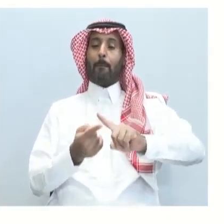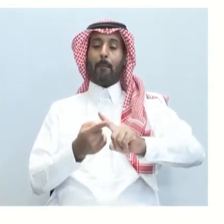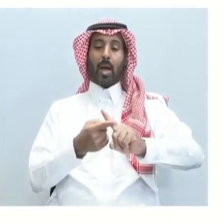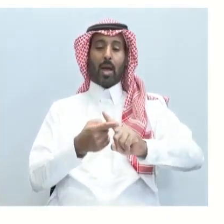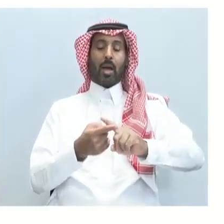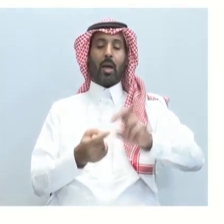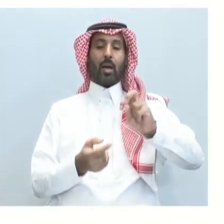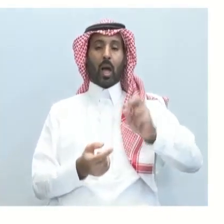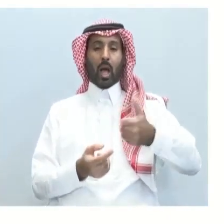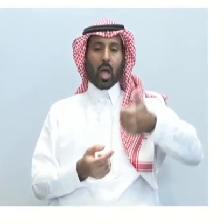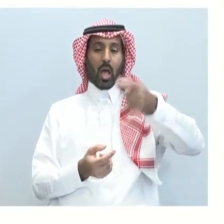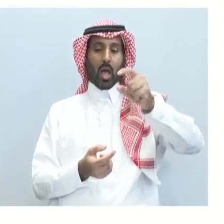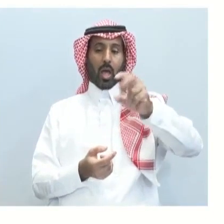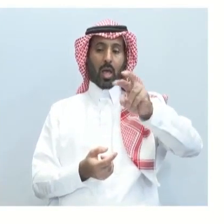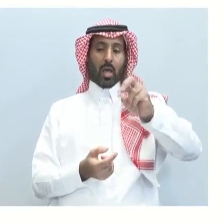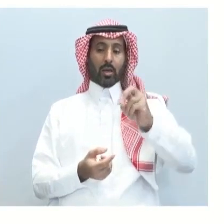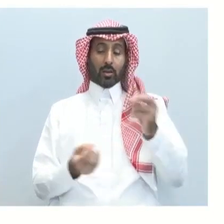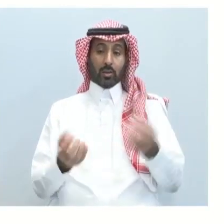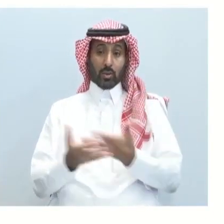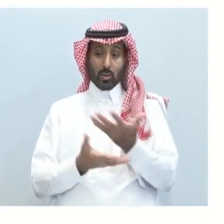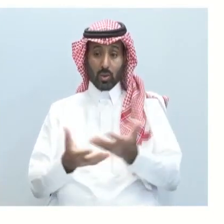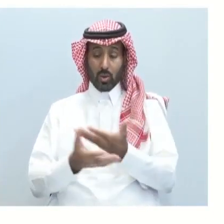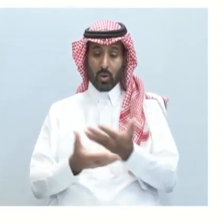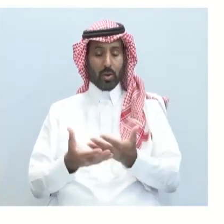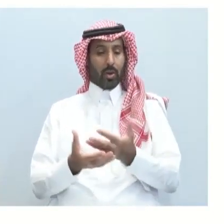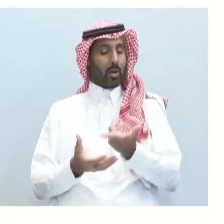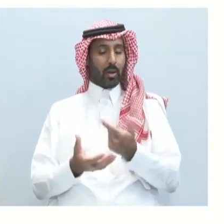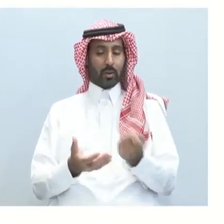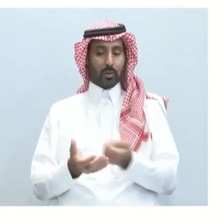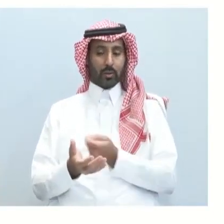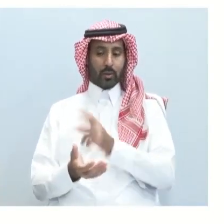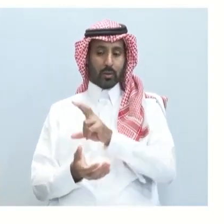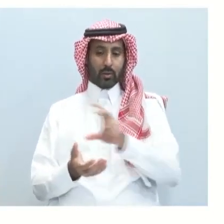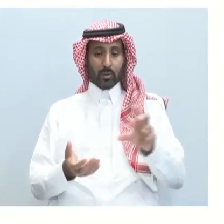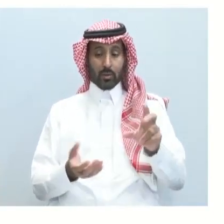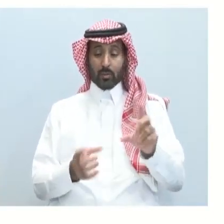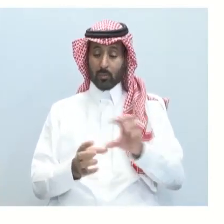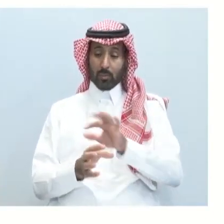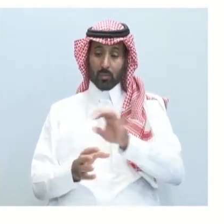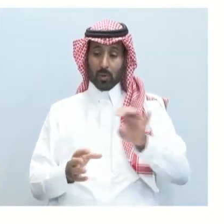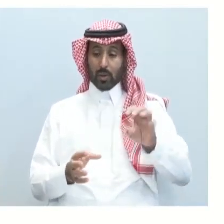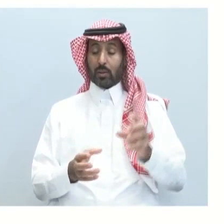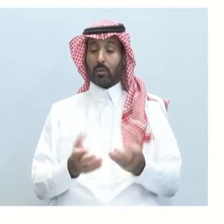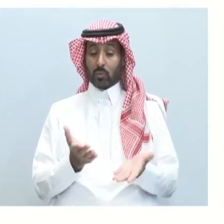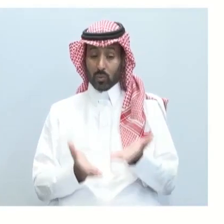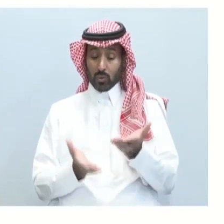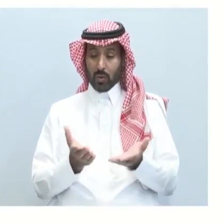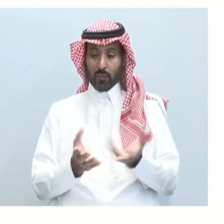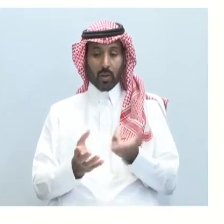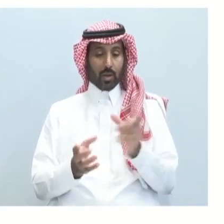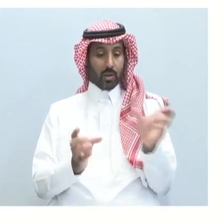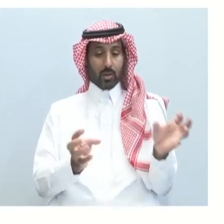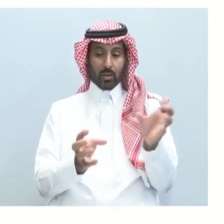موجب والاس او 4 سالب اثنين اكتب معادله موزونه للتفاعل وحدد الازواج